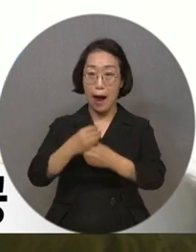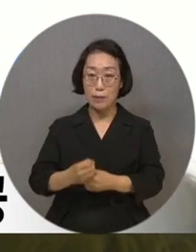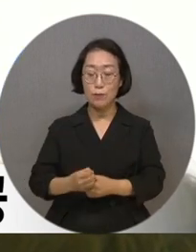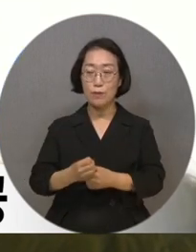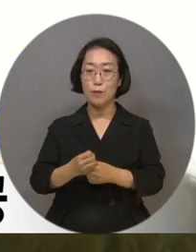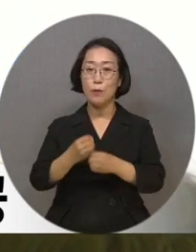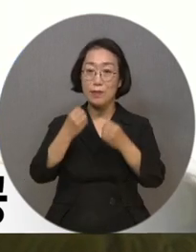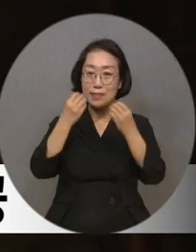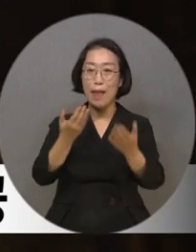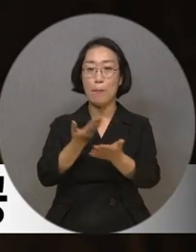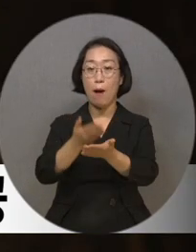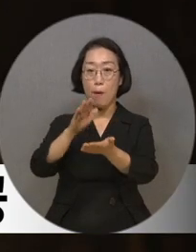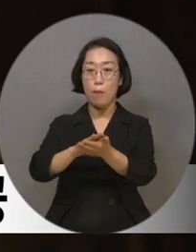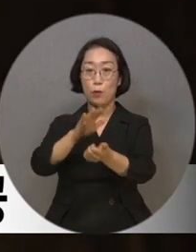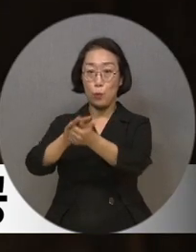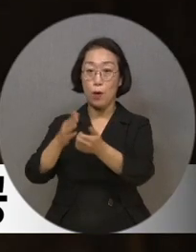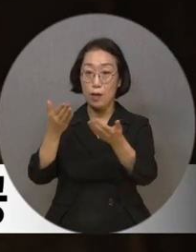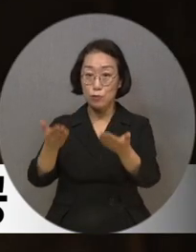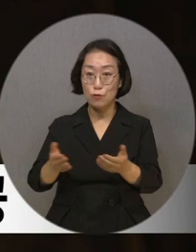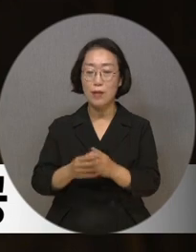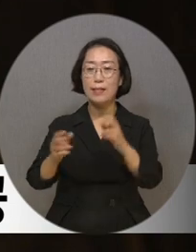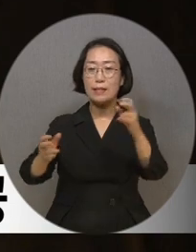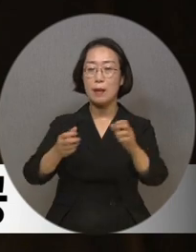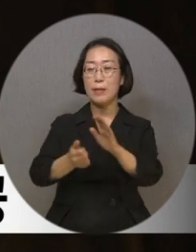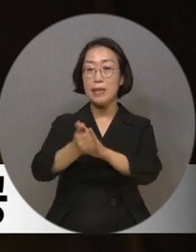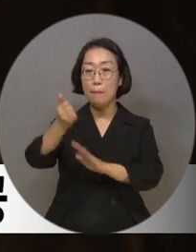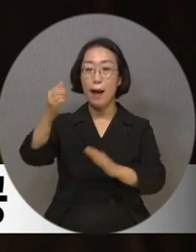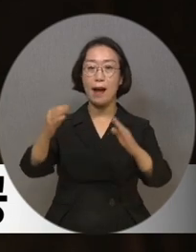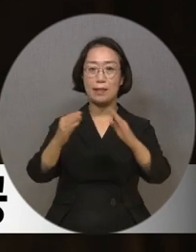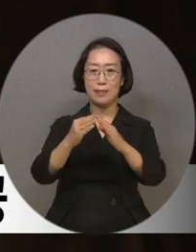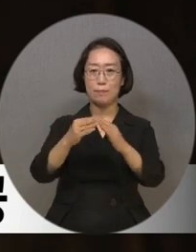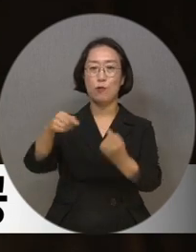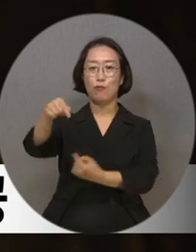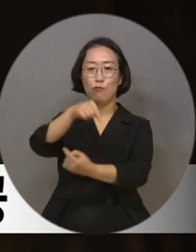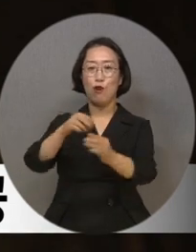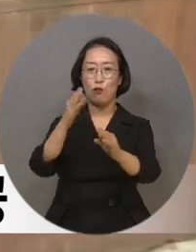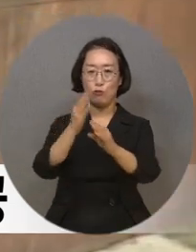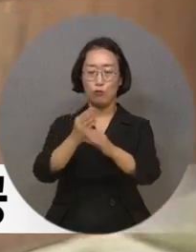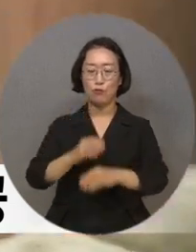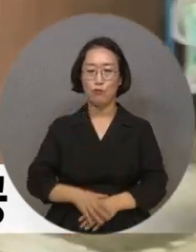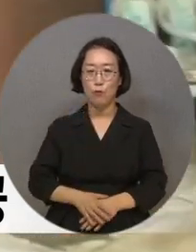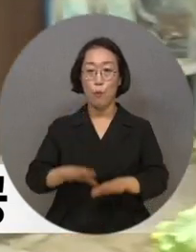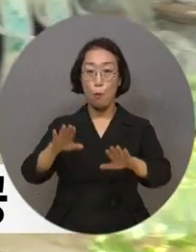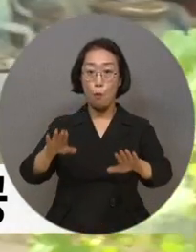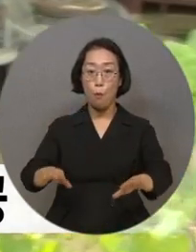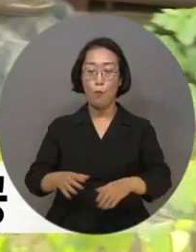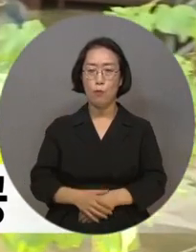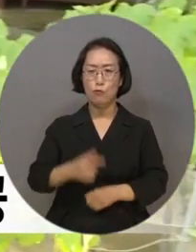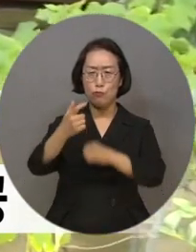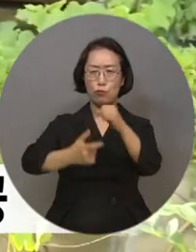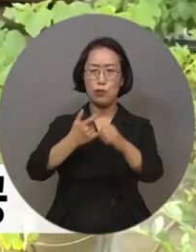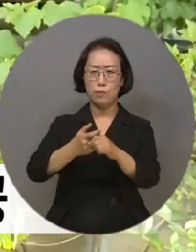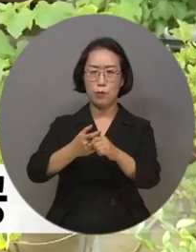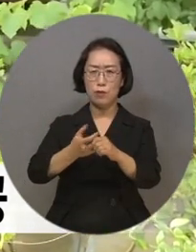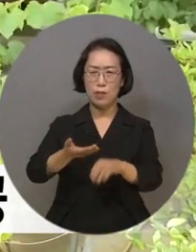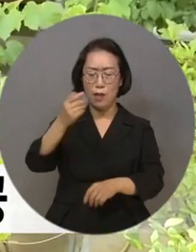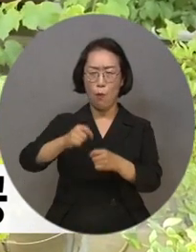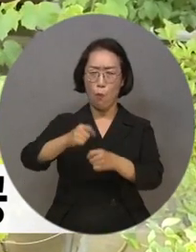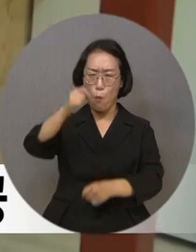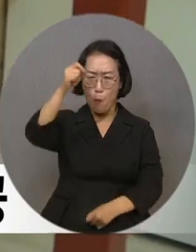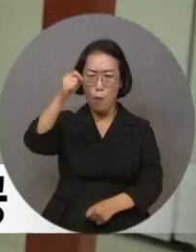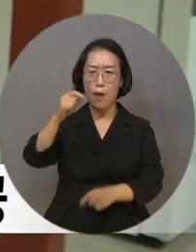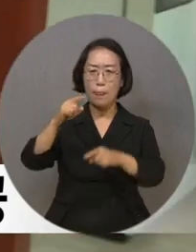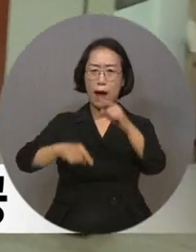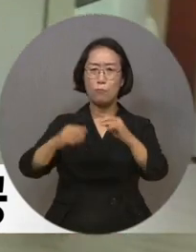보금자리를 마련해주는 민관협력사업 희망하우스를 운영합니다 이달에는 60년이 넘은 목조주택에